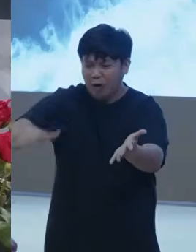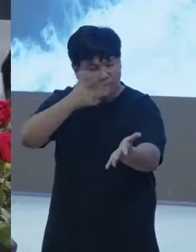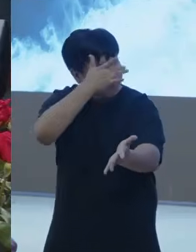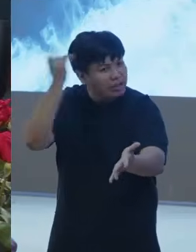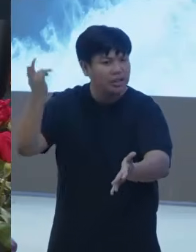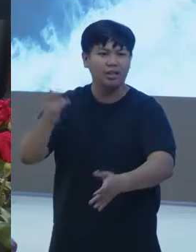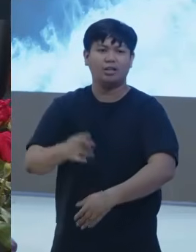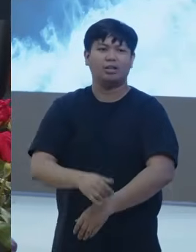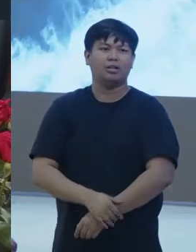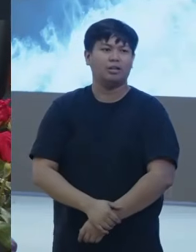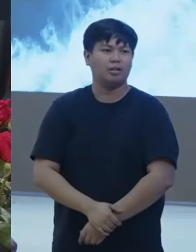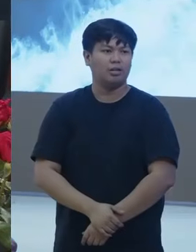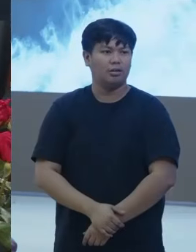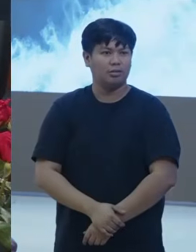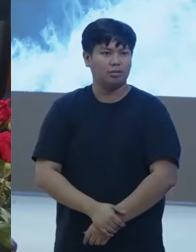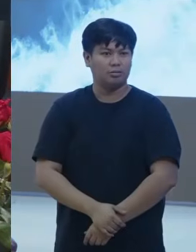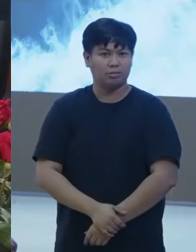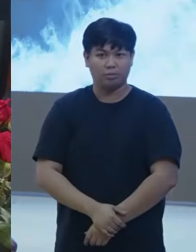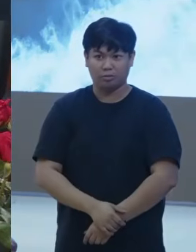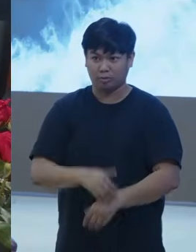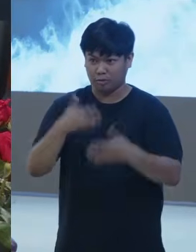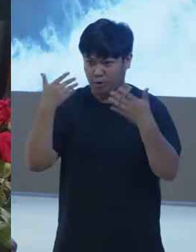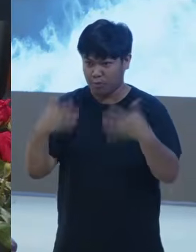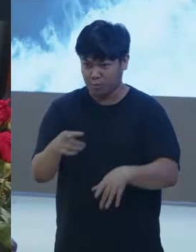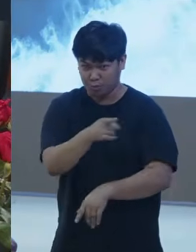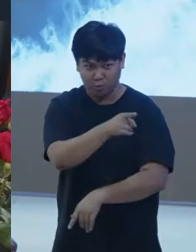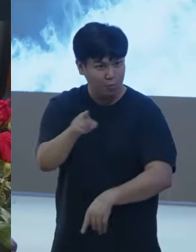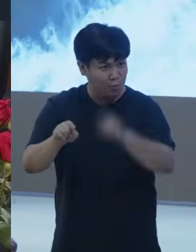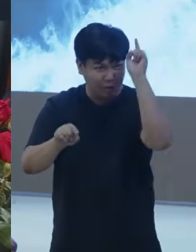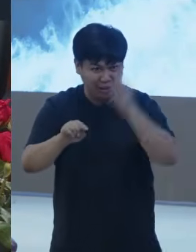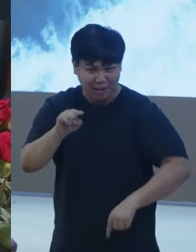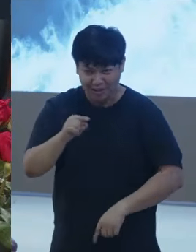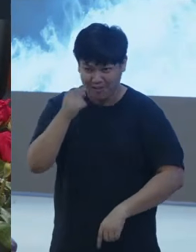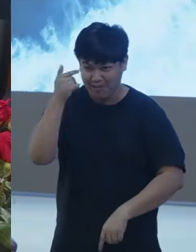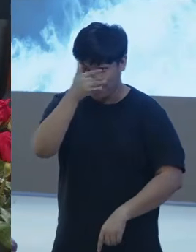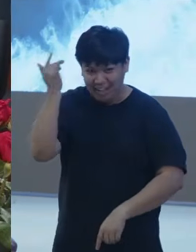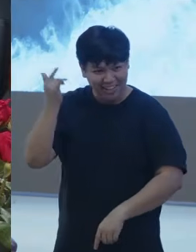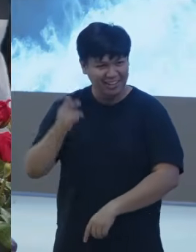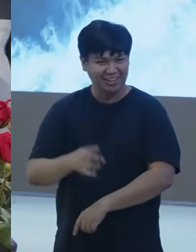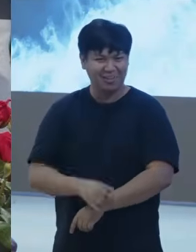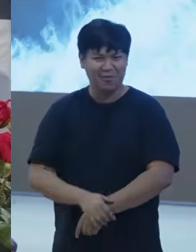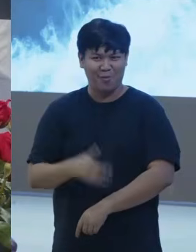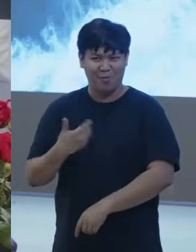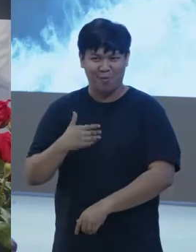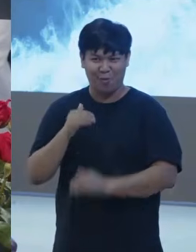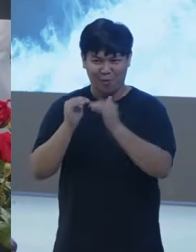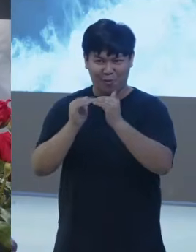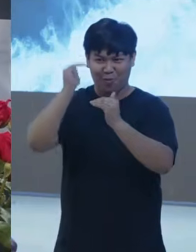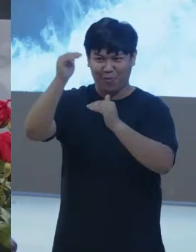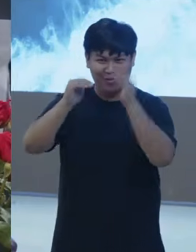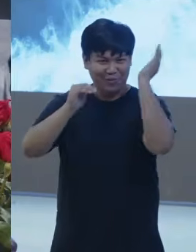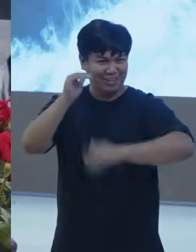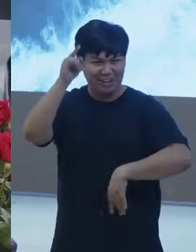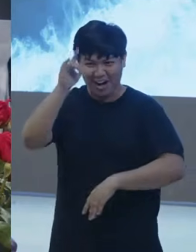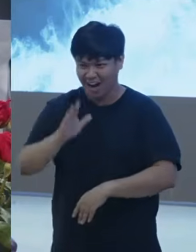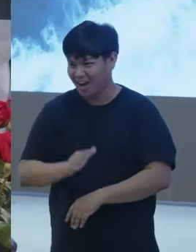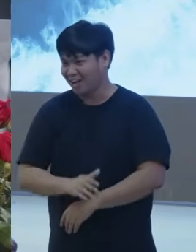will blot out all of your transgressions. Wala kayong kasalanan sa akin. Clean slate.